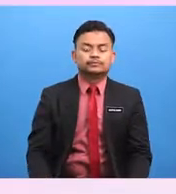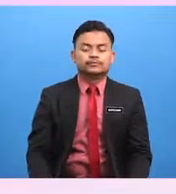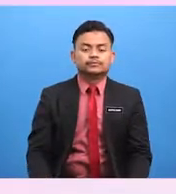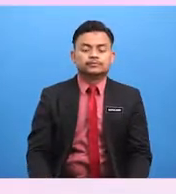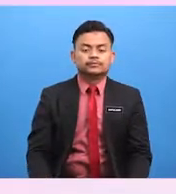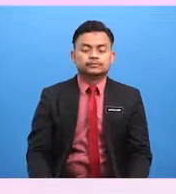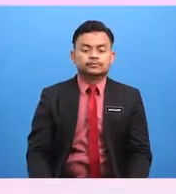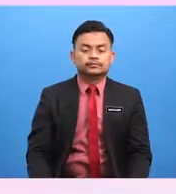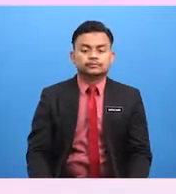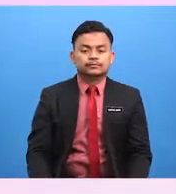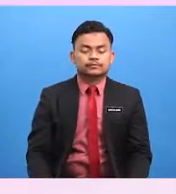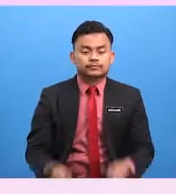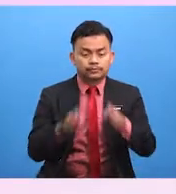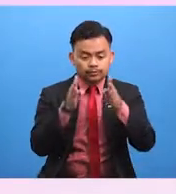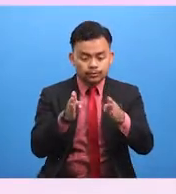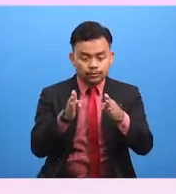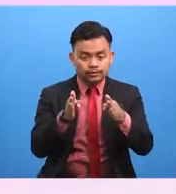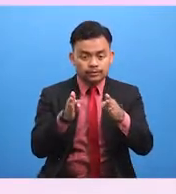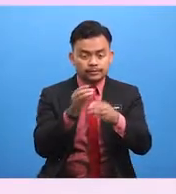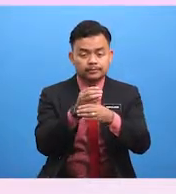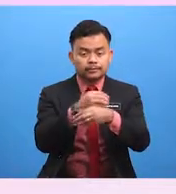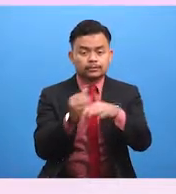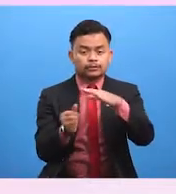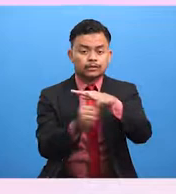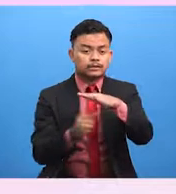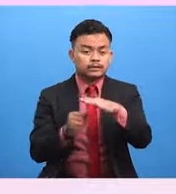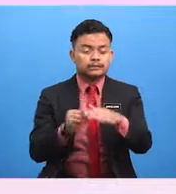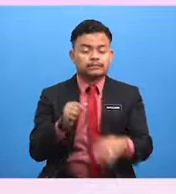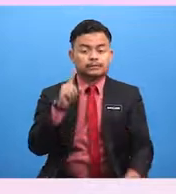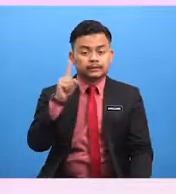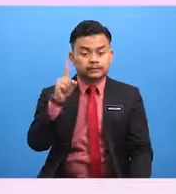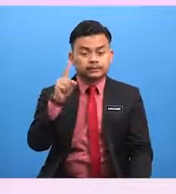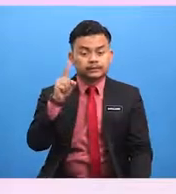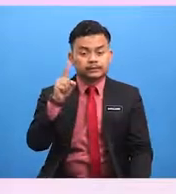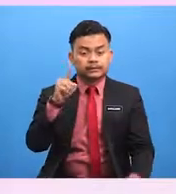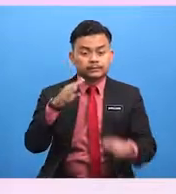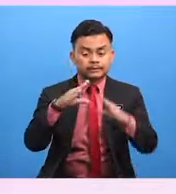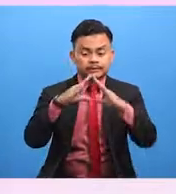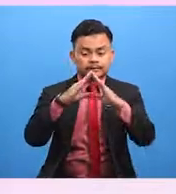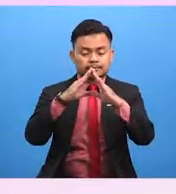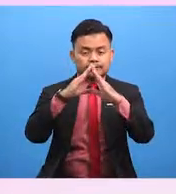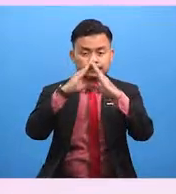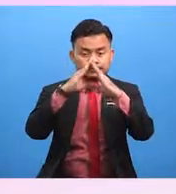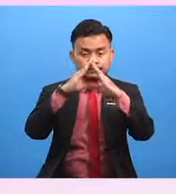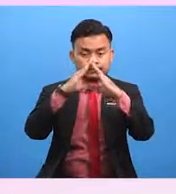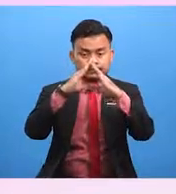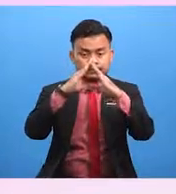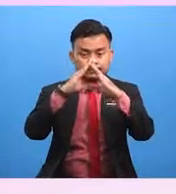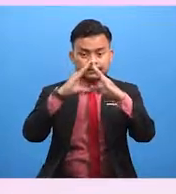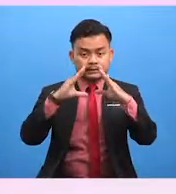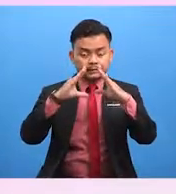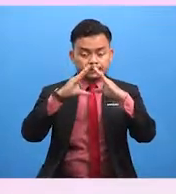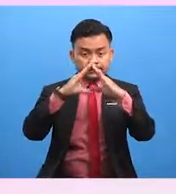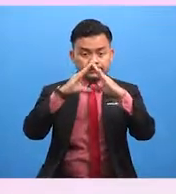Bongkah bentuk asas yang pertama ialah piramid. Cuba murid-murid sebut sekali